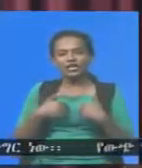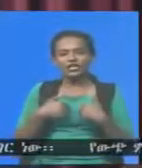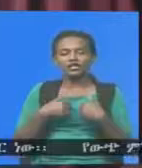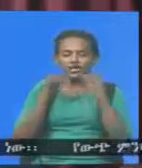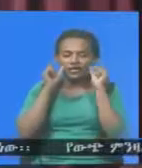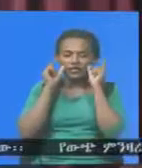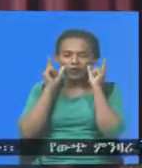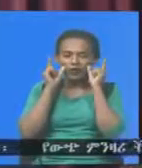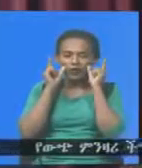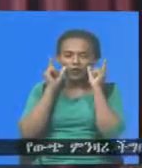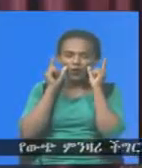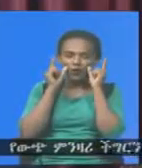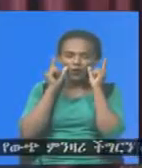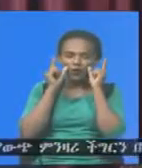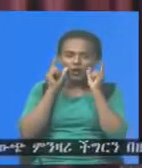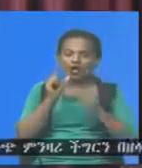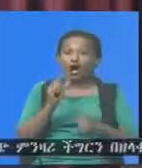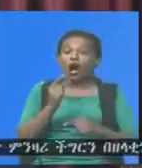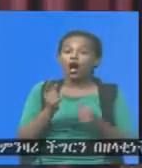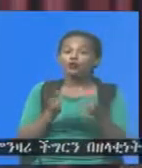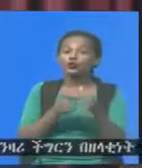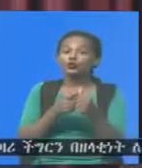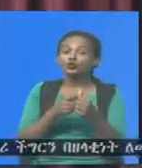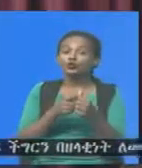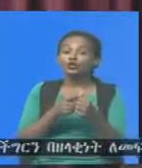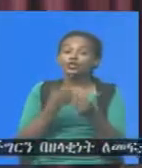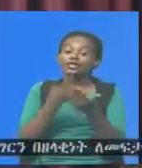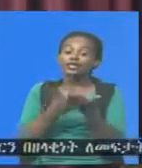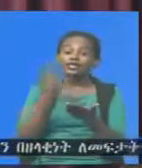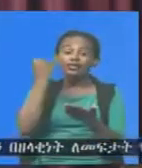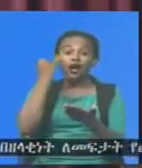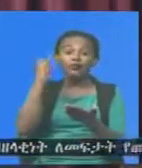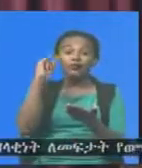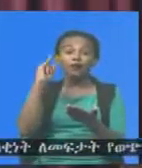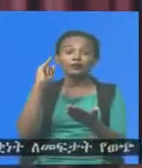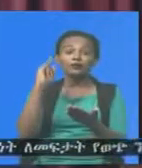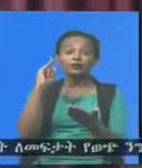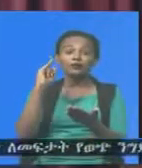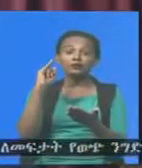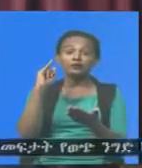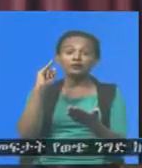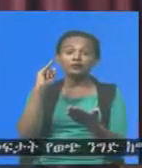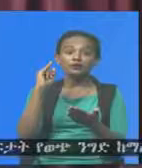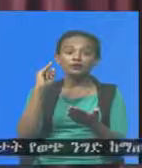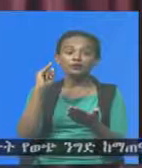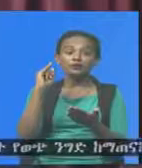እገነዘባለሁ። አንዱ የዚህ ሐሳብ